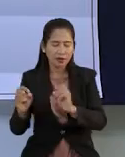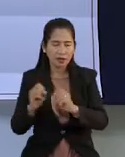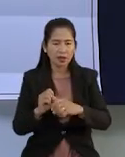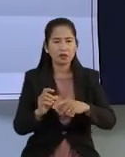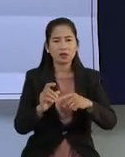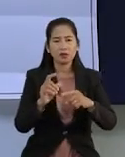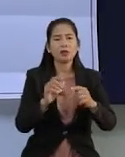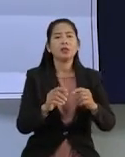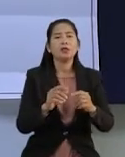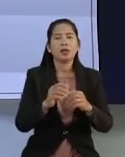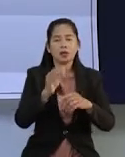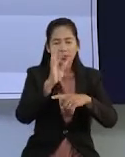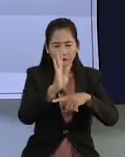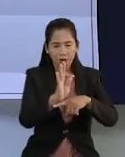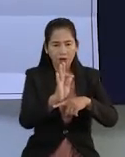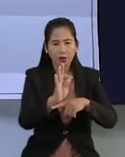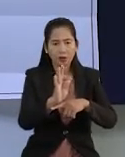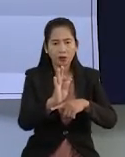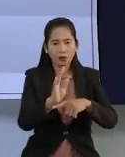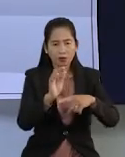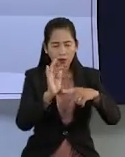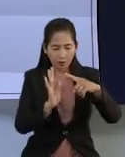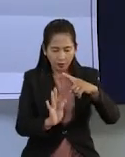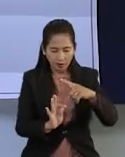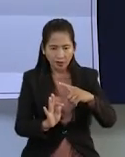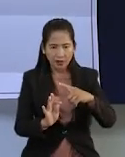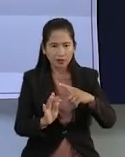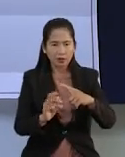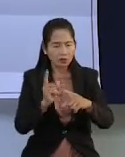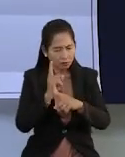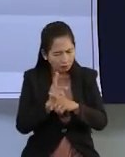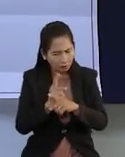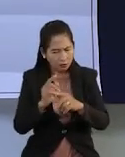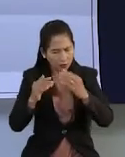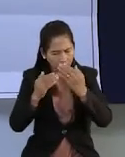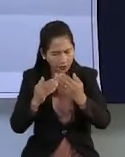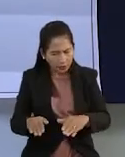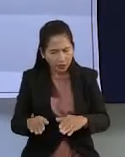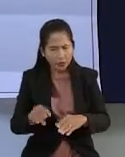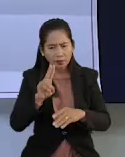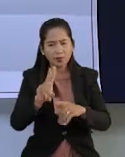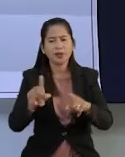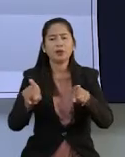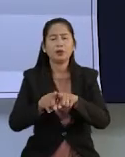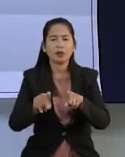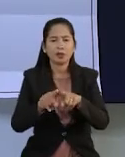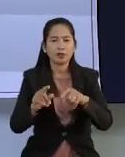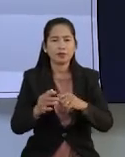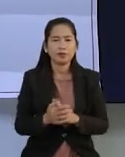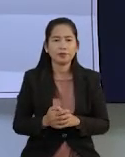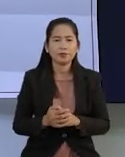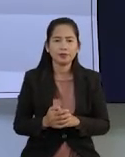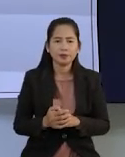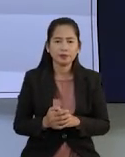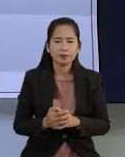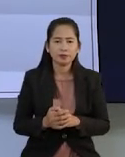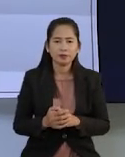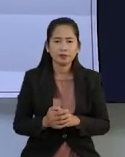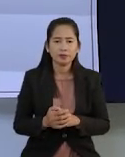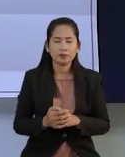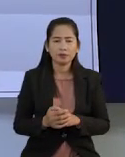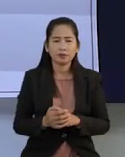mùi. Chẳng miền đây tha phía dược nâng phía bài nâng. Cứ trời tay chạy đạch nâng phía đôi khỉa. Chà,